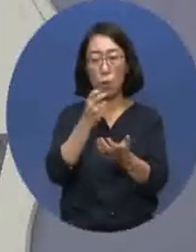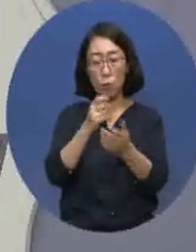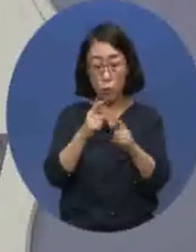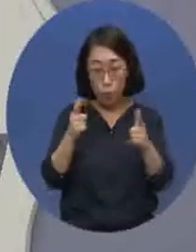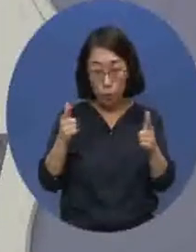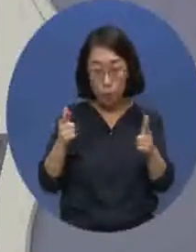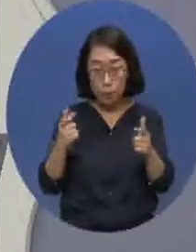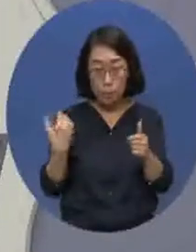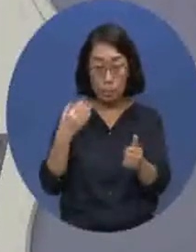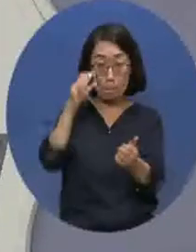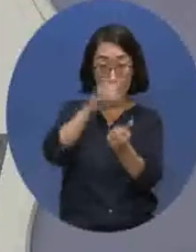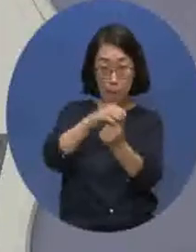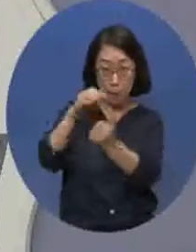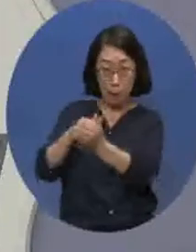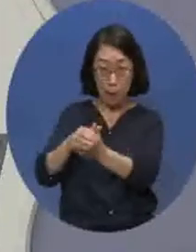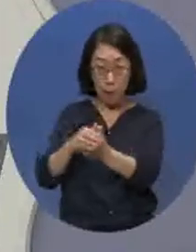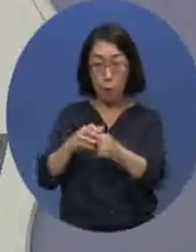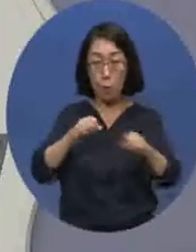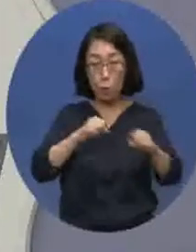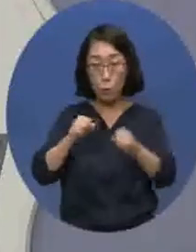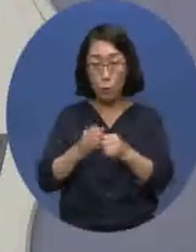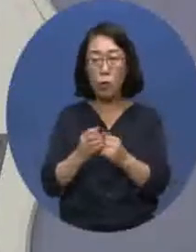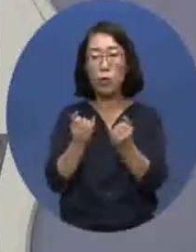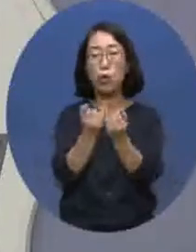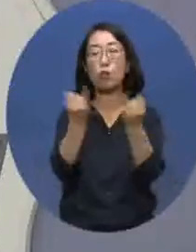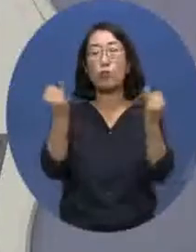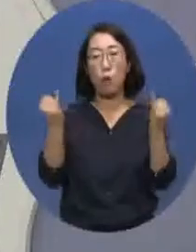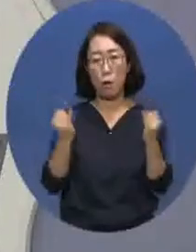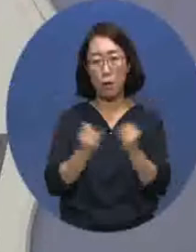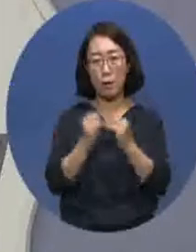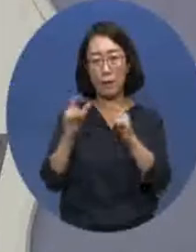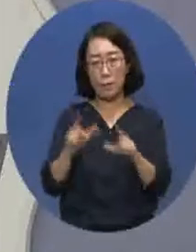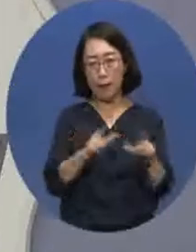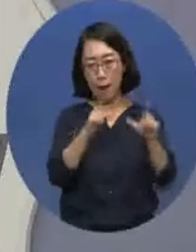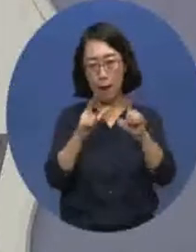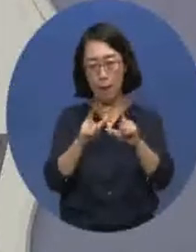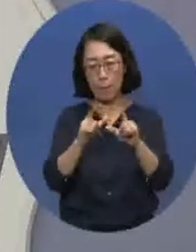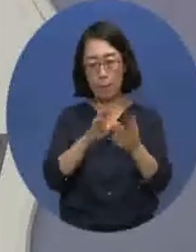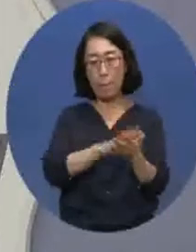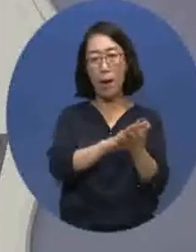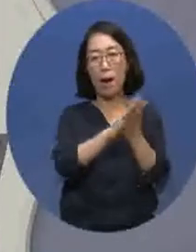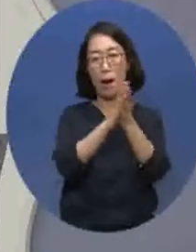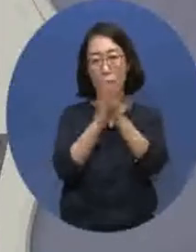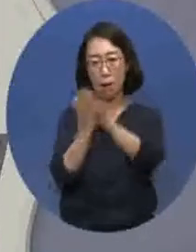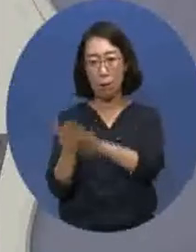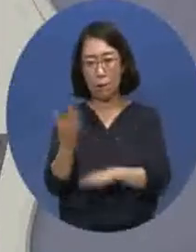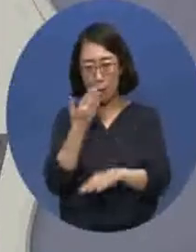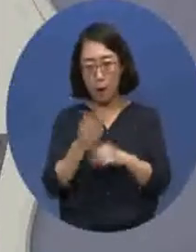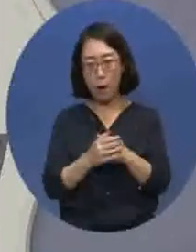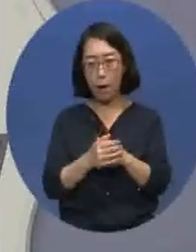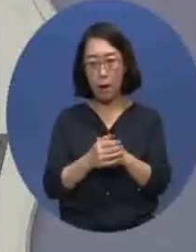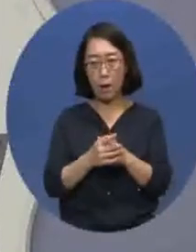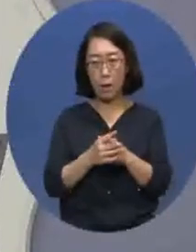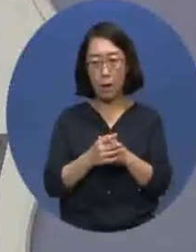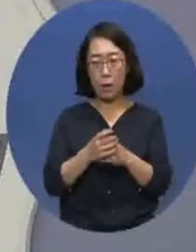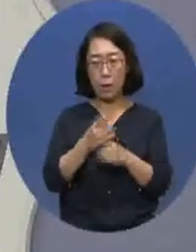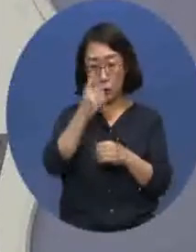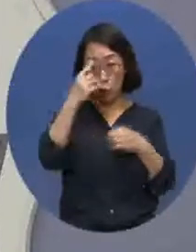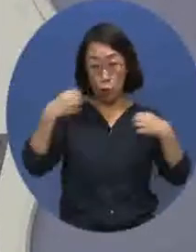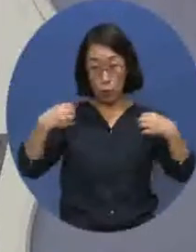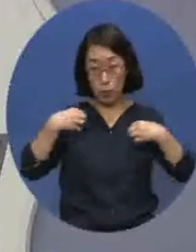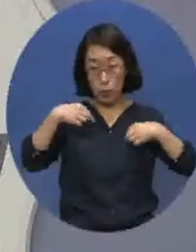여성이 많아요 여성에 대한 삶이 개선이 됩니다 그래서 정치권이 좀더 여성들에 대해서